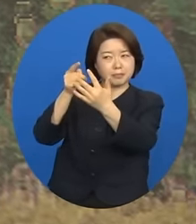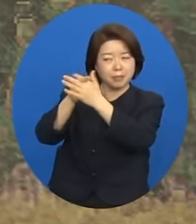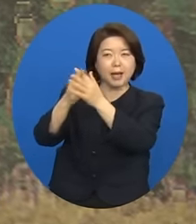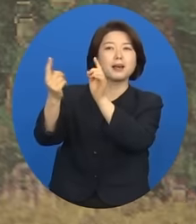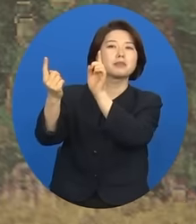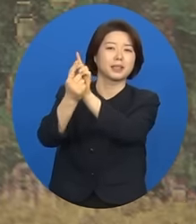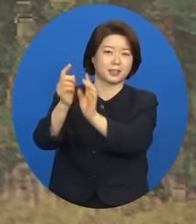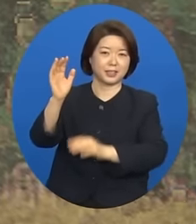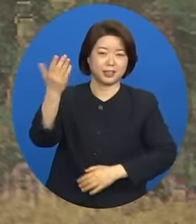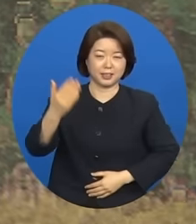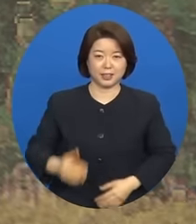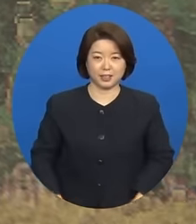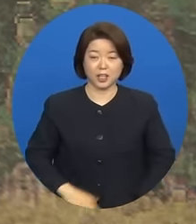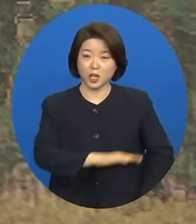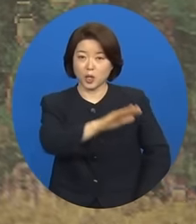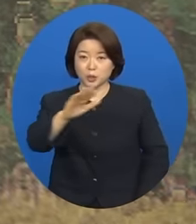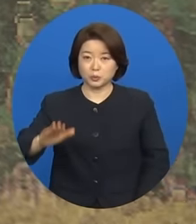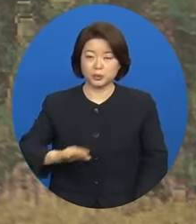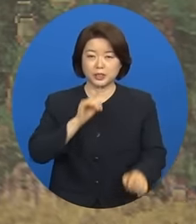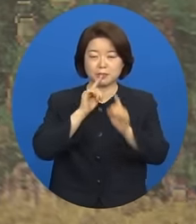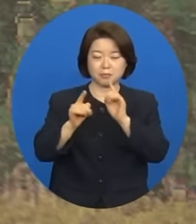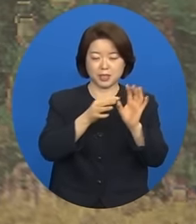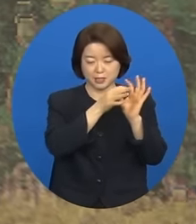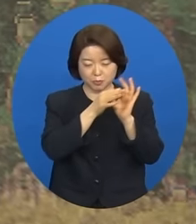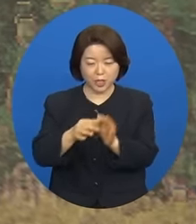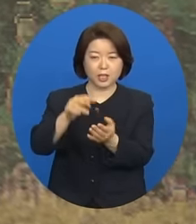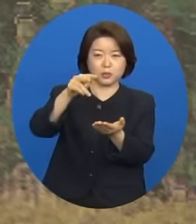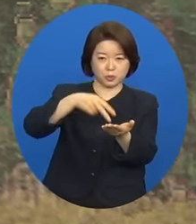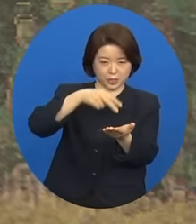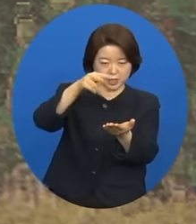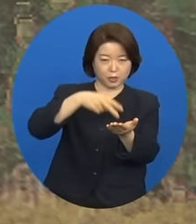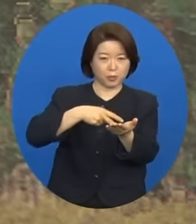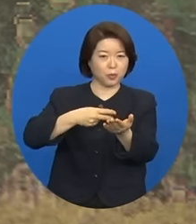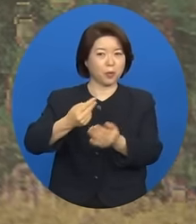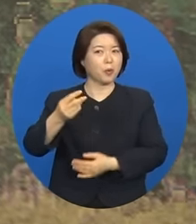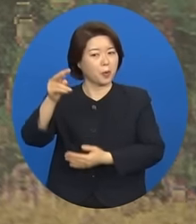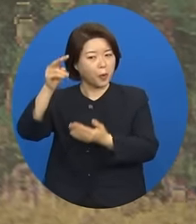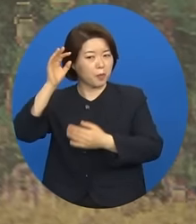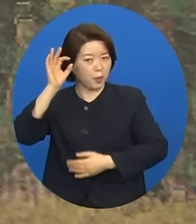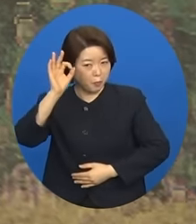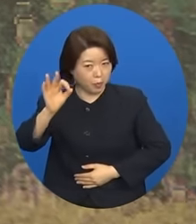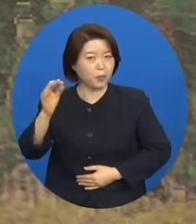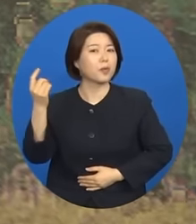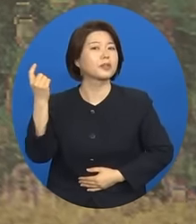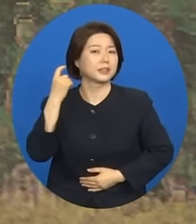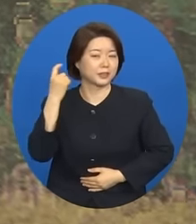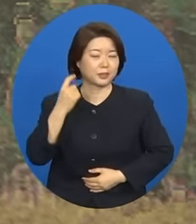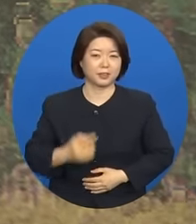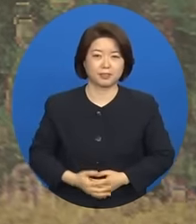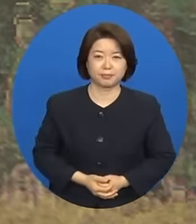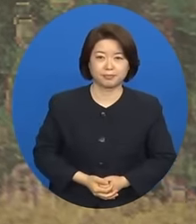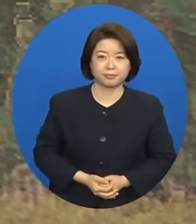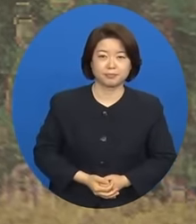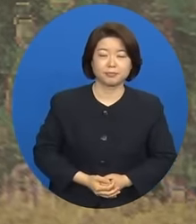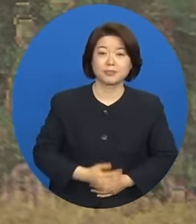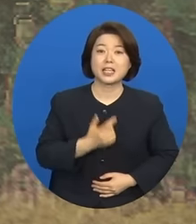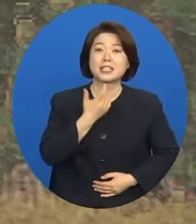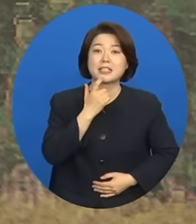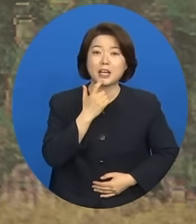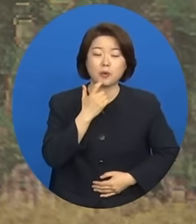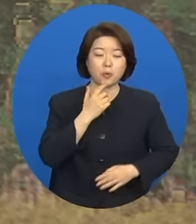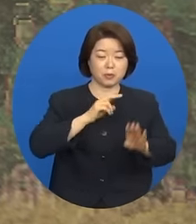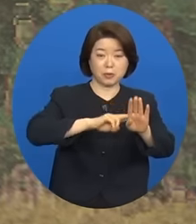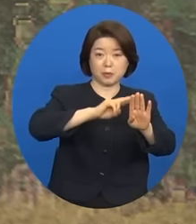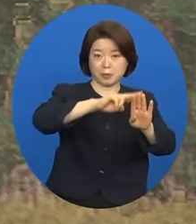그렇습니다. 그래서 우리는 말씀을 계속 읽고 듣는 것이죠. 자, 야곱은 베델에서 하나님을